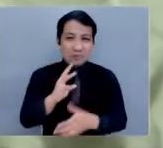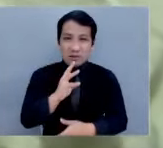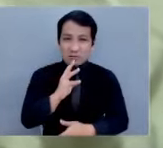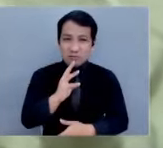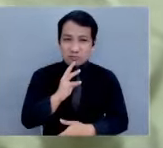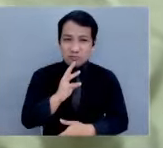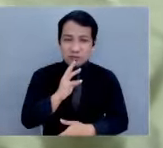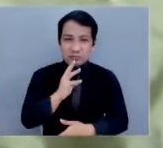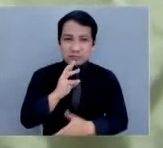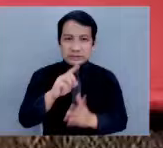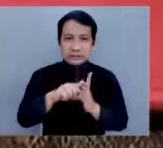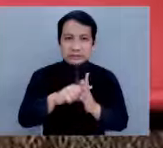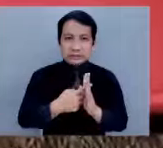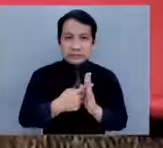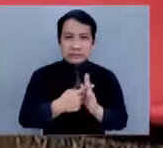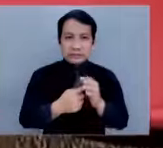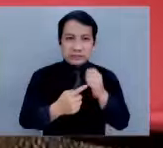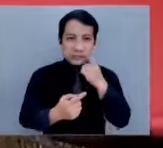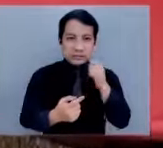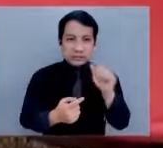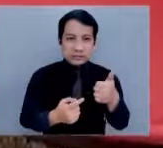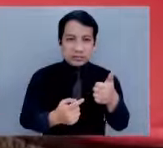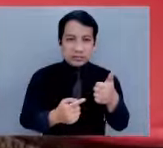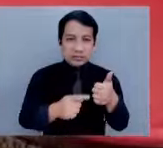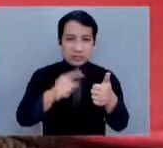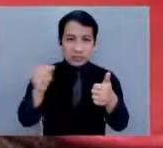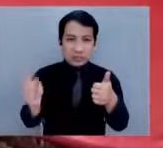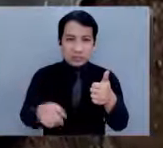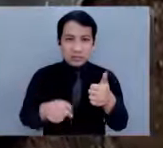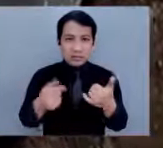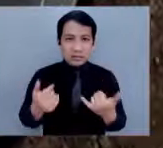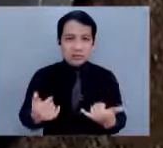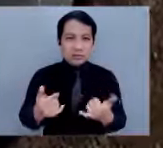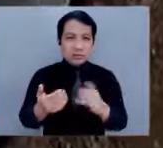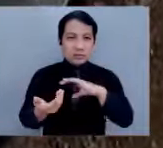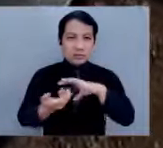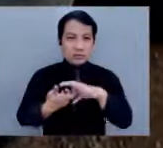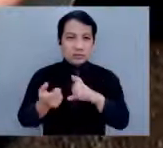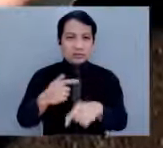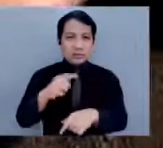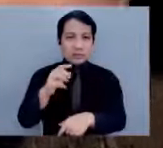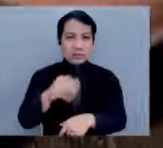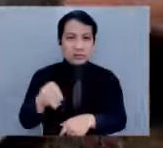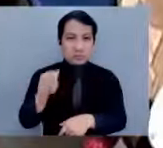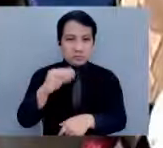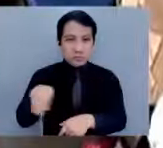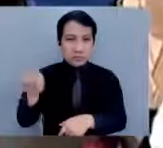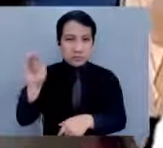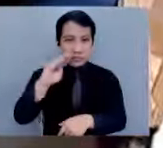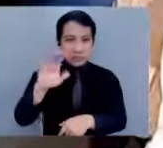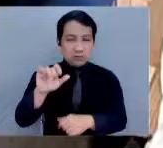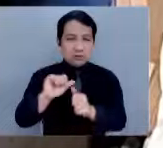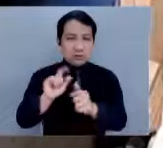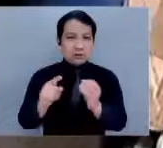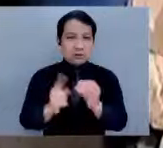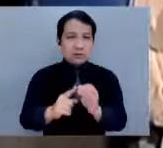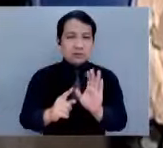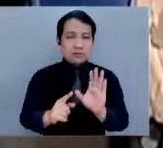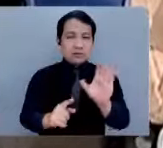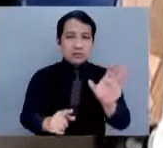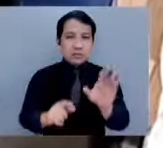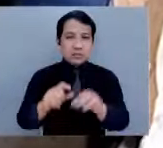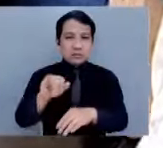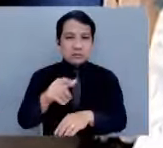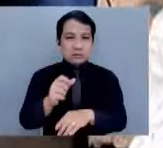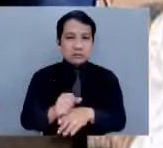kaninang 10 ngi walang tubig ang mga customer ng Manila water sa Barangay additional Hills sa San Juan barangay may